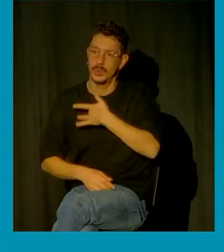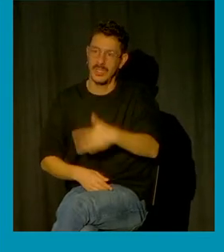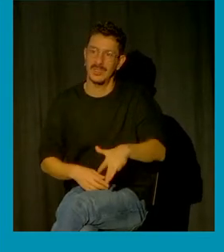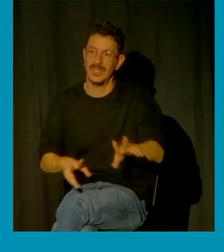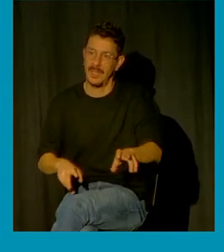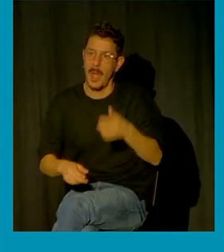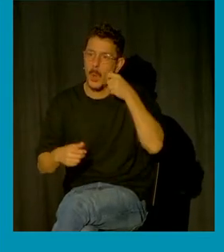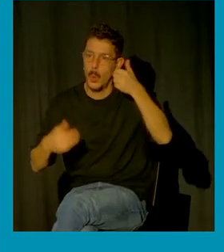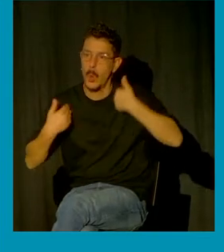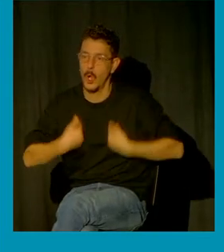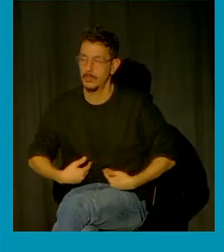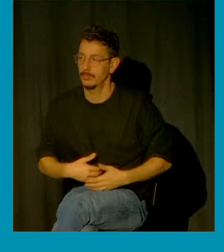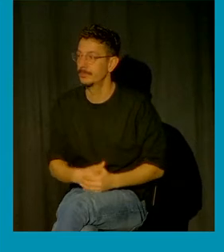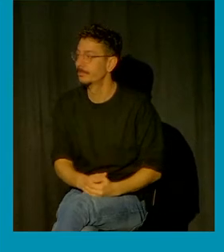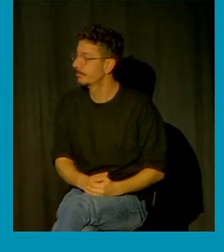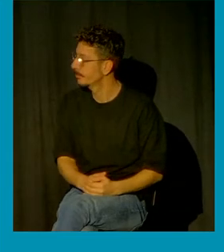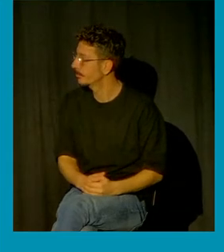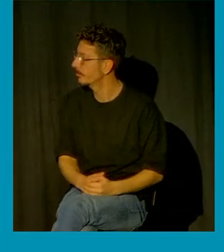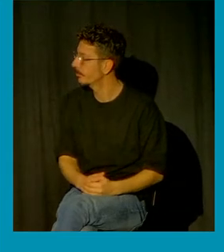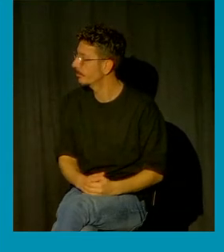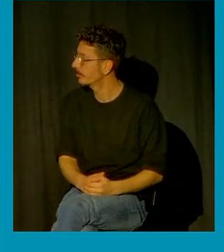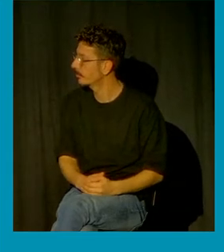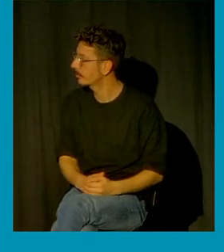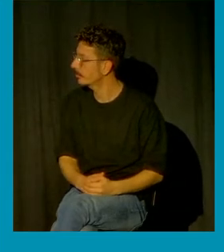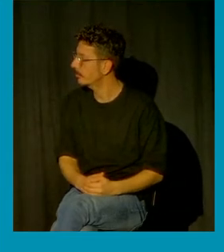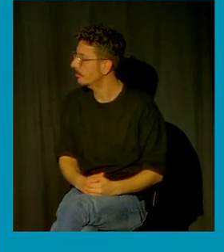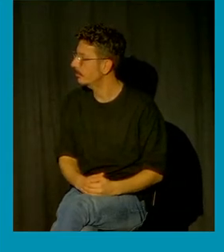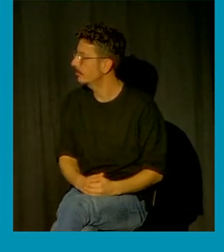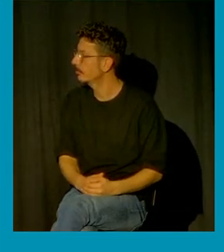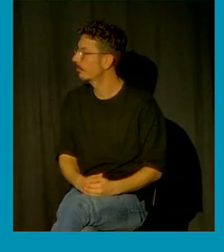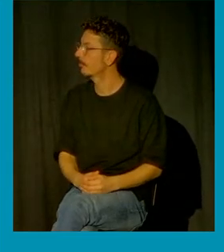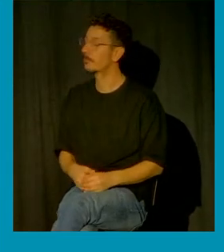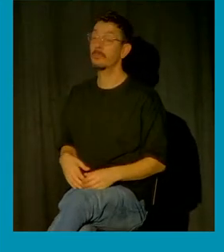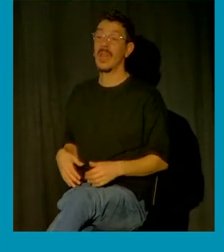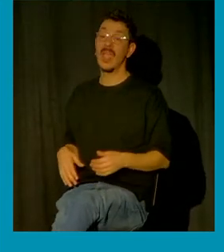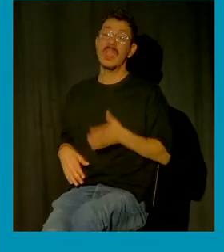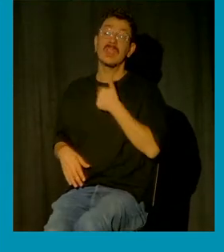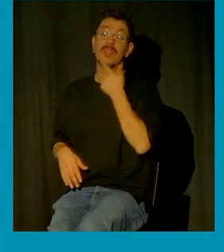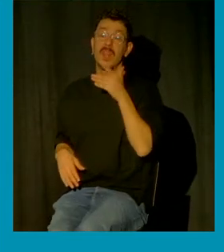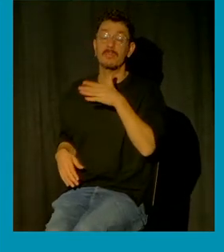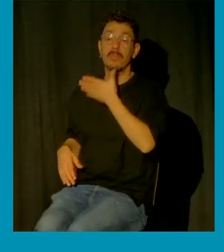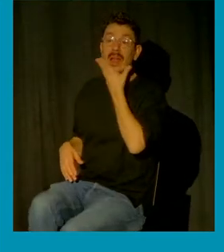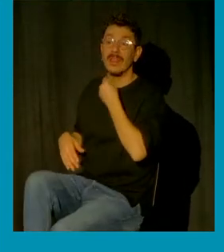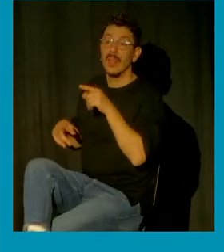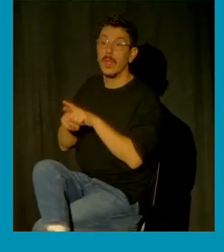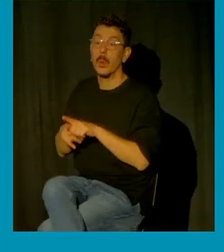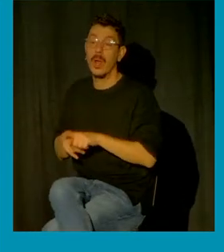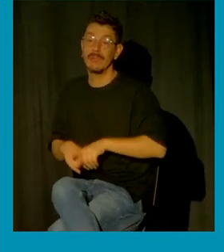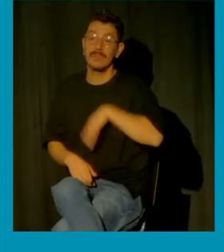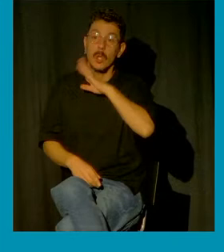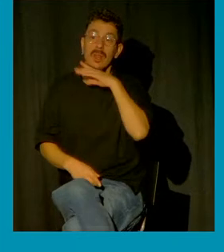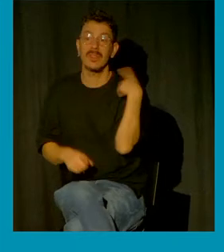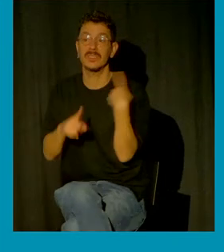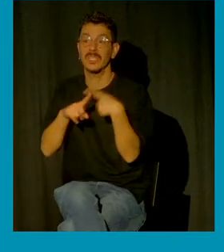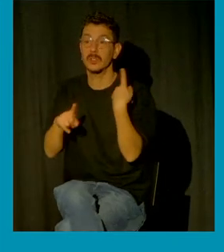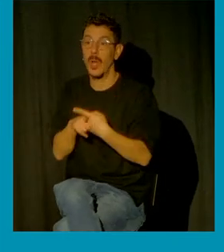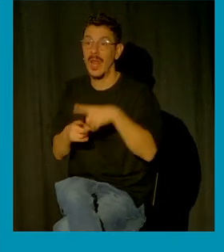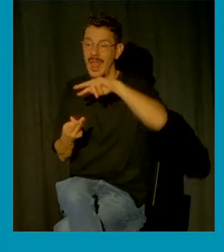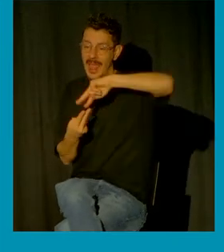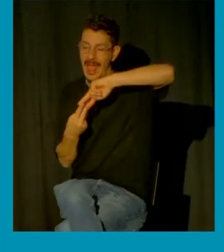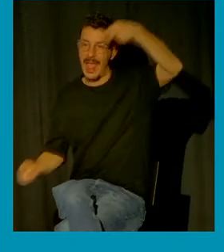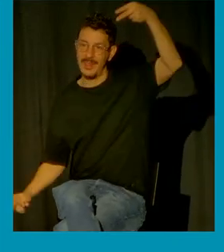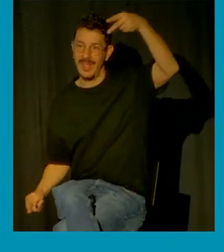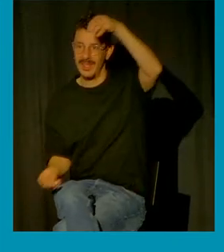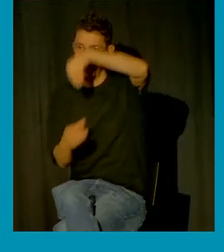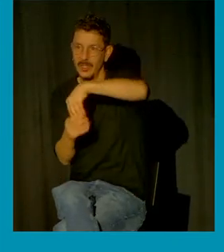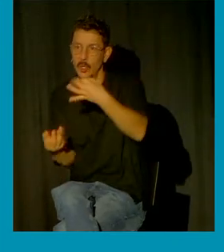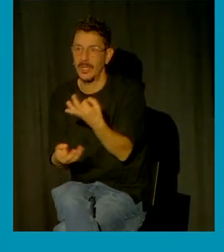el fet que aquest accés corporal sigui el nucli d'ul l'ADN de la violència sexual no ens ha permès d'alguna manera